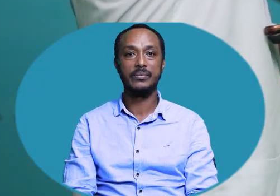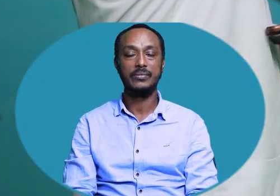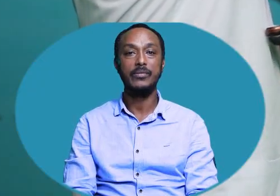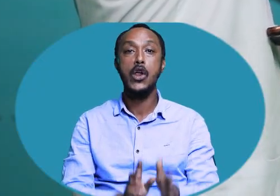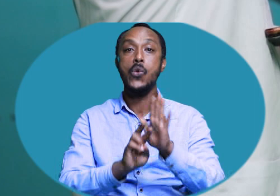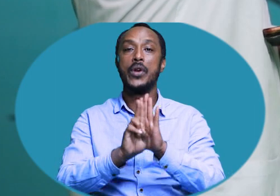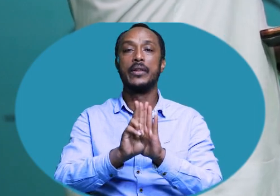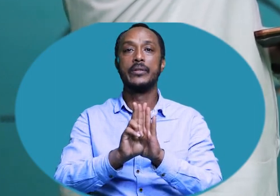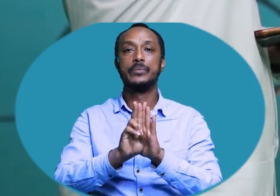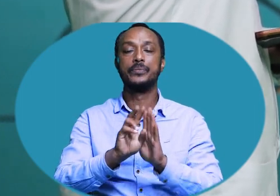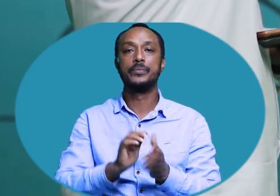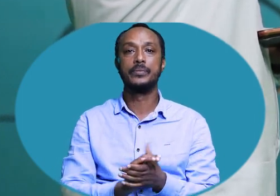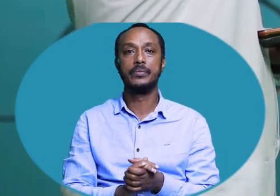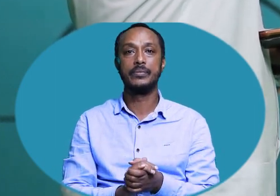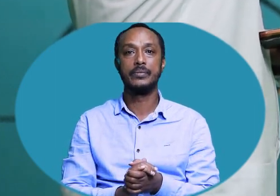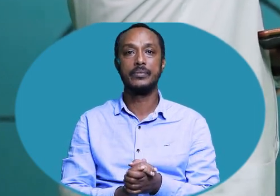ዩኒት